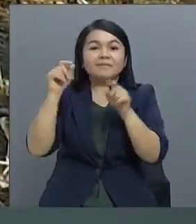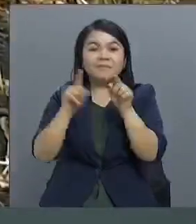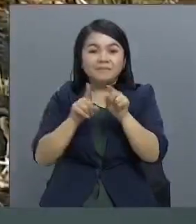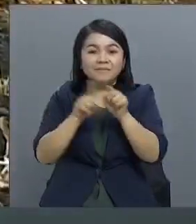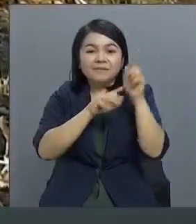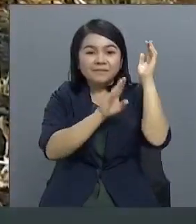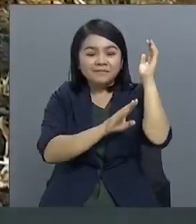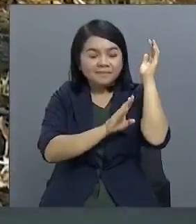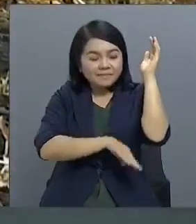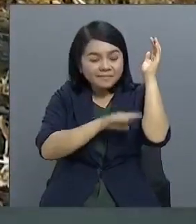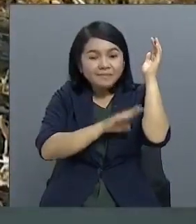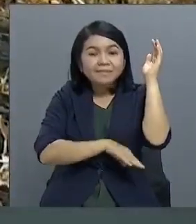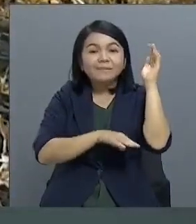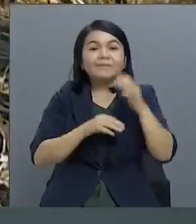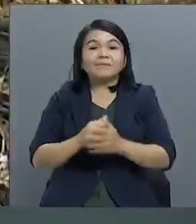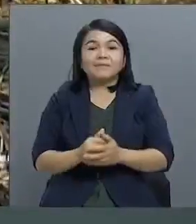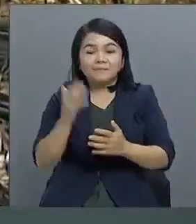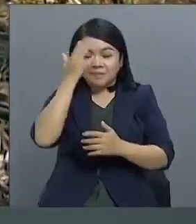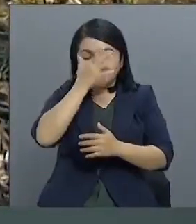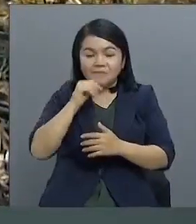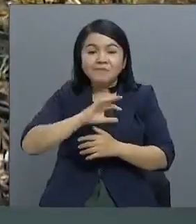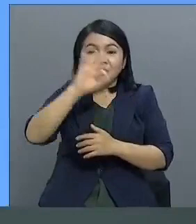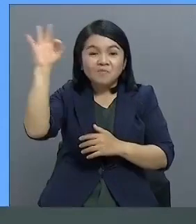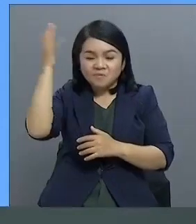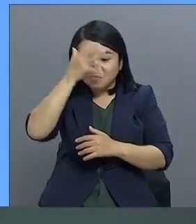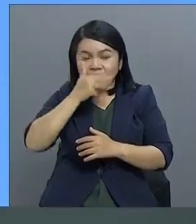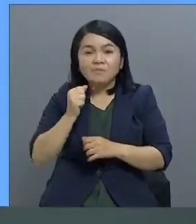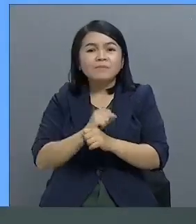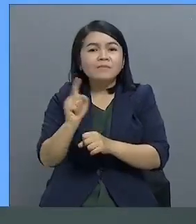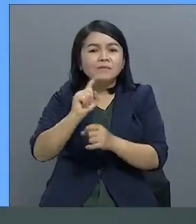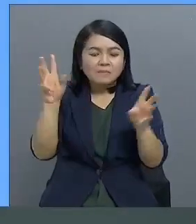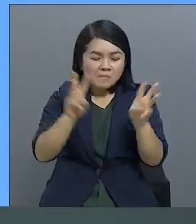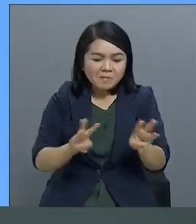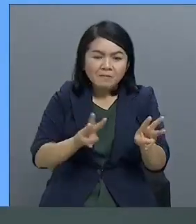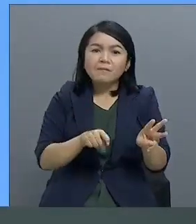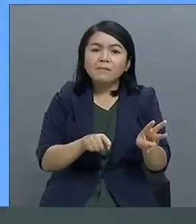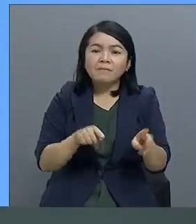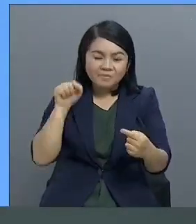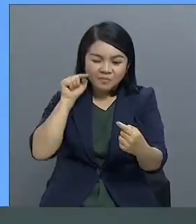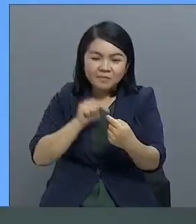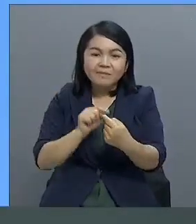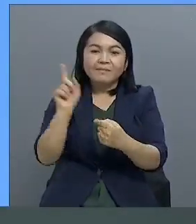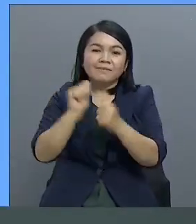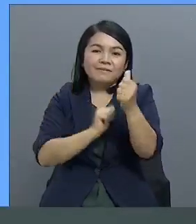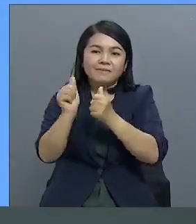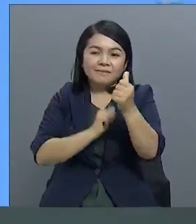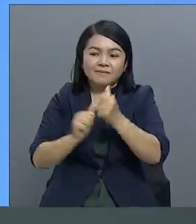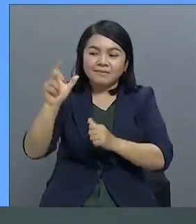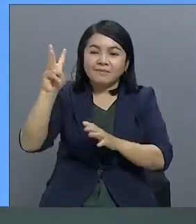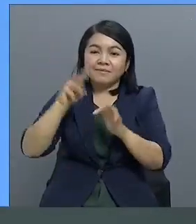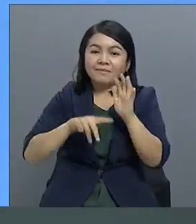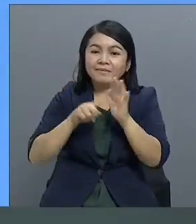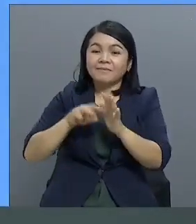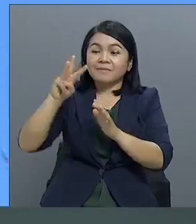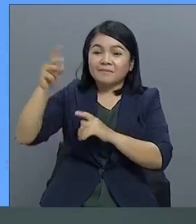ใต้ฟ้าแบบฟ้าน้ำทะเลเน า ะ ฟ้าขาว สวยงามแบบนี้เขาก็เลยบอกว่าสถานที่อย่างนี้ก็เลยเหมาะกับการแข่งขันว่าวประเพณีอี